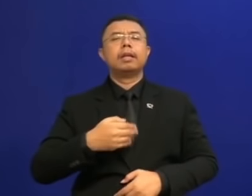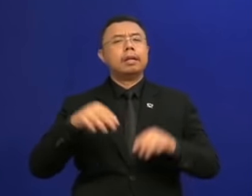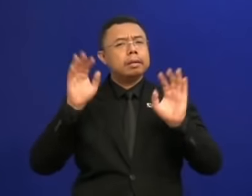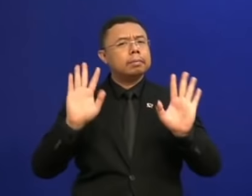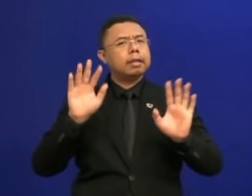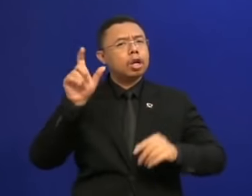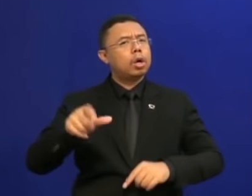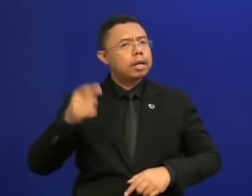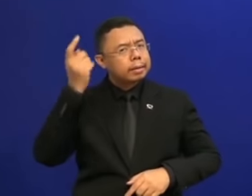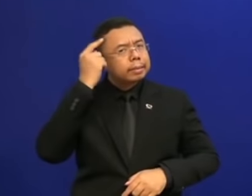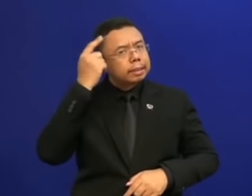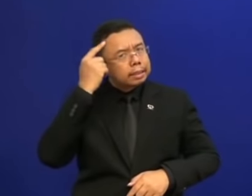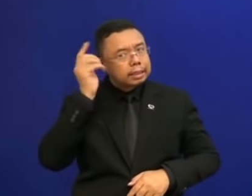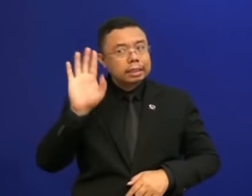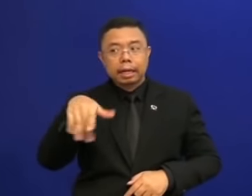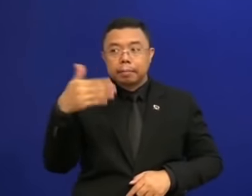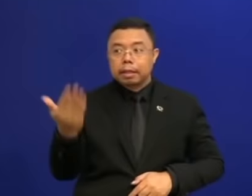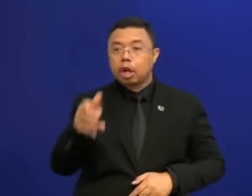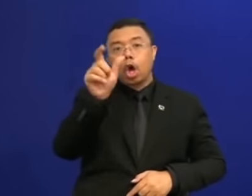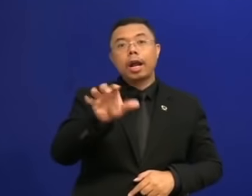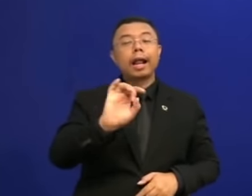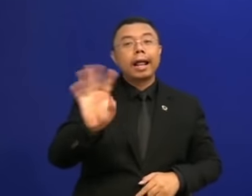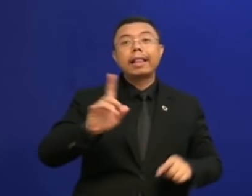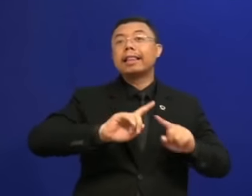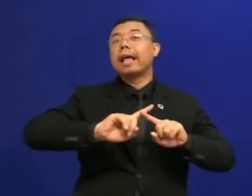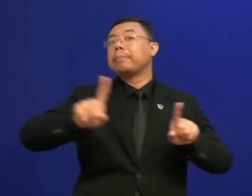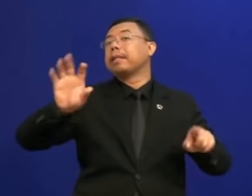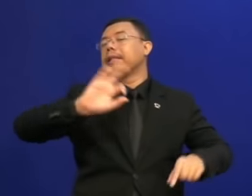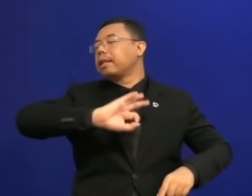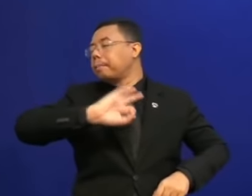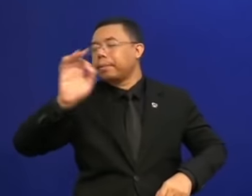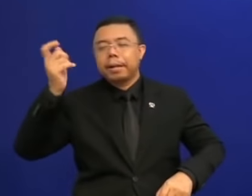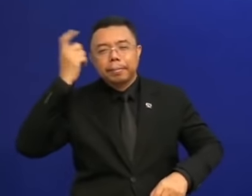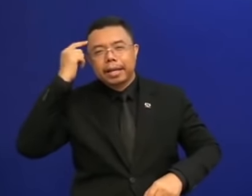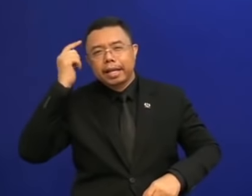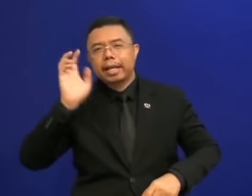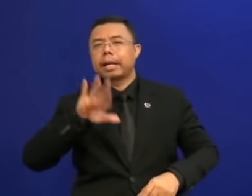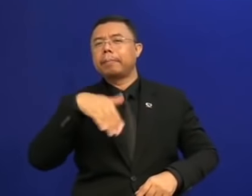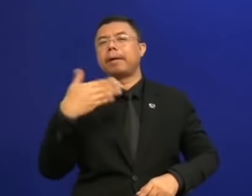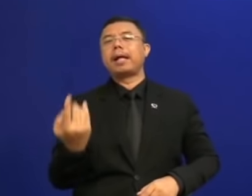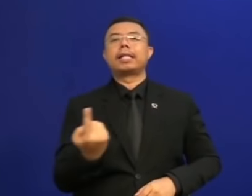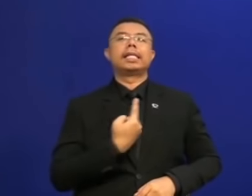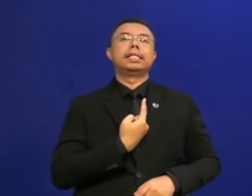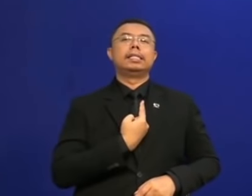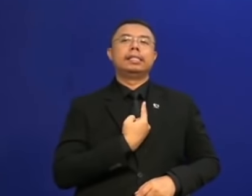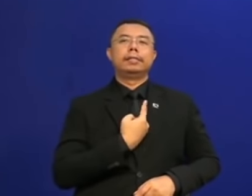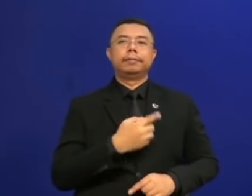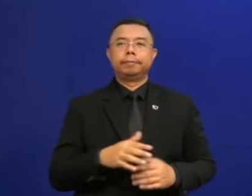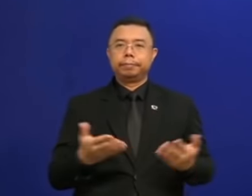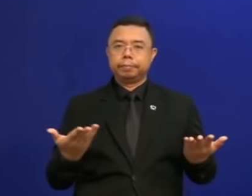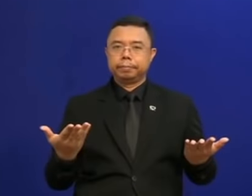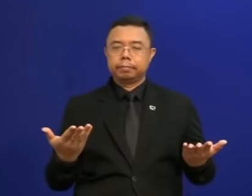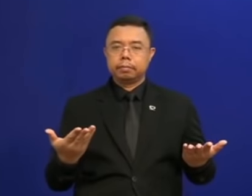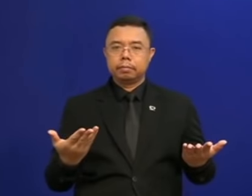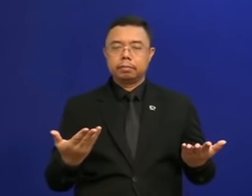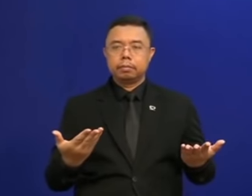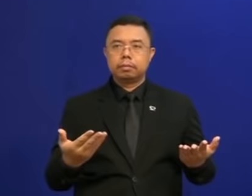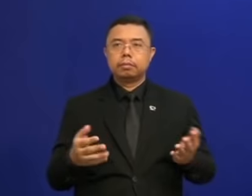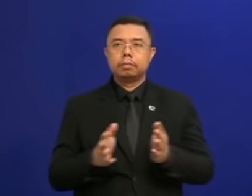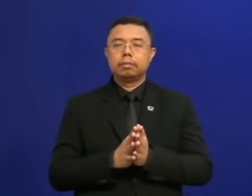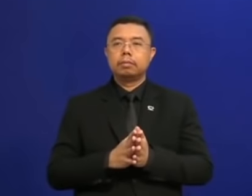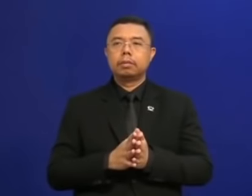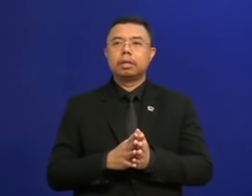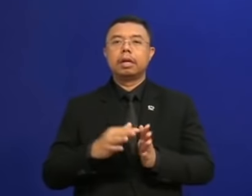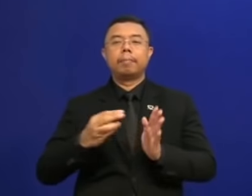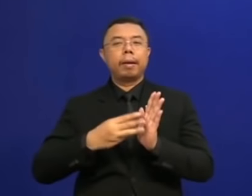Banyak orang memikirkan kematian orang lain, tetapi tidak memikirkan kematiannya sendiri. Memento